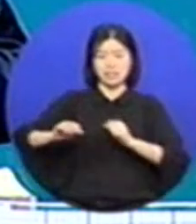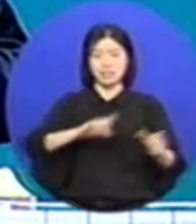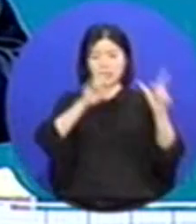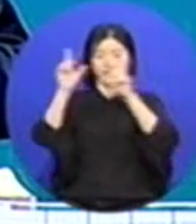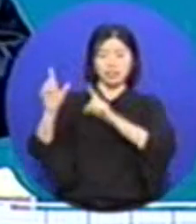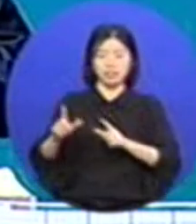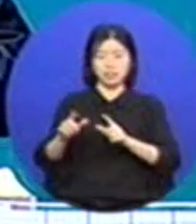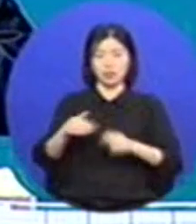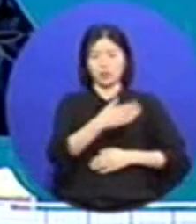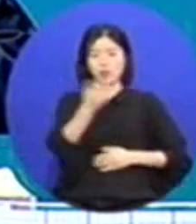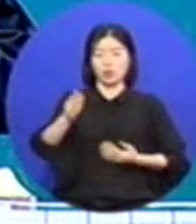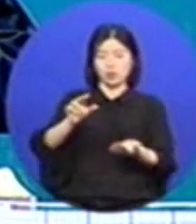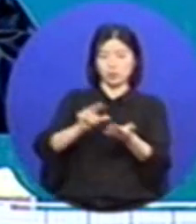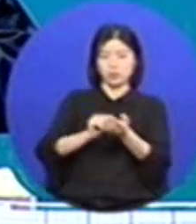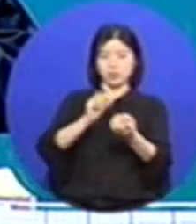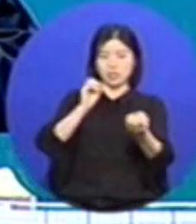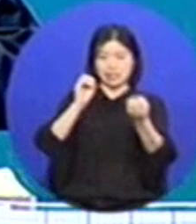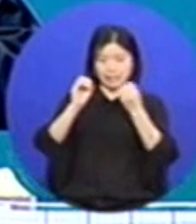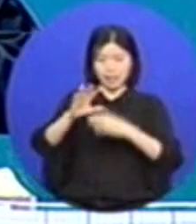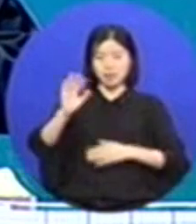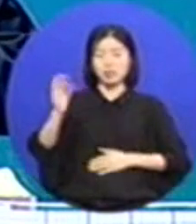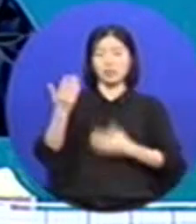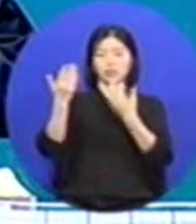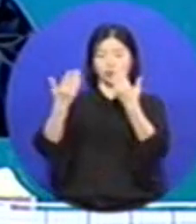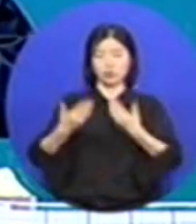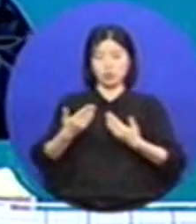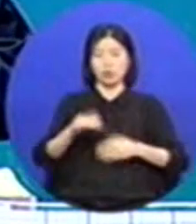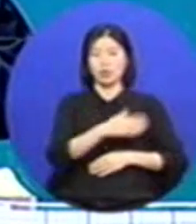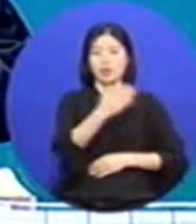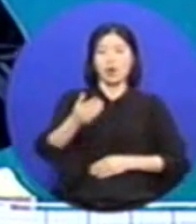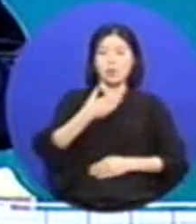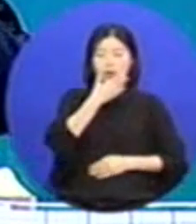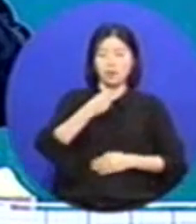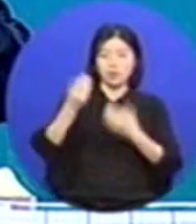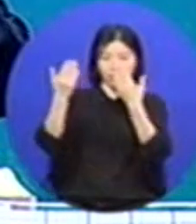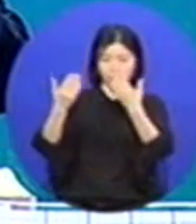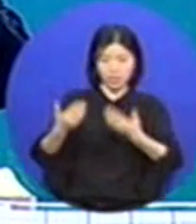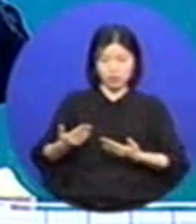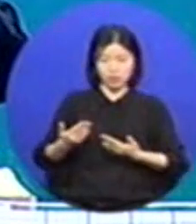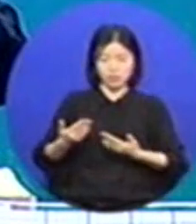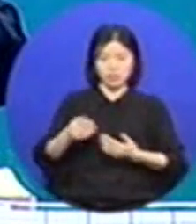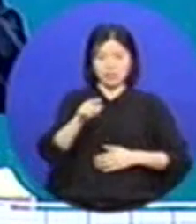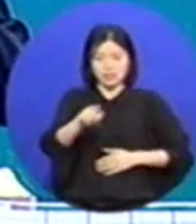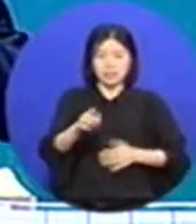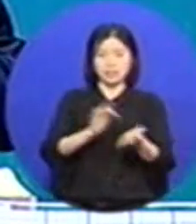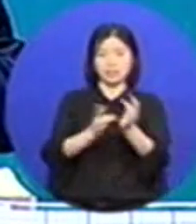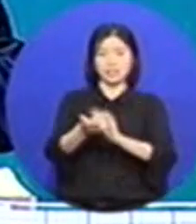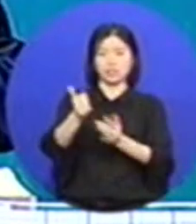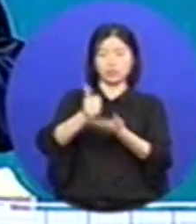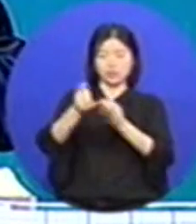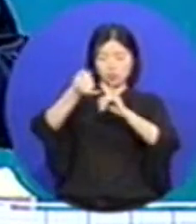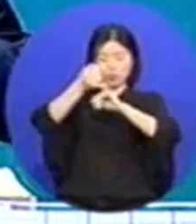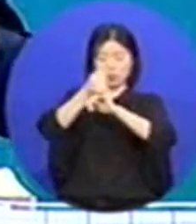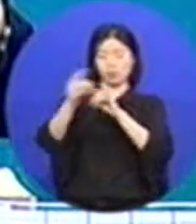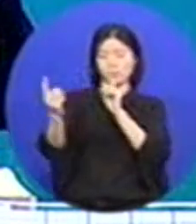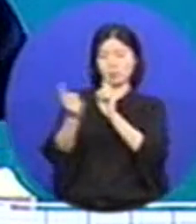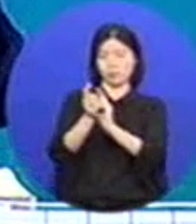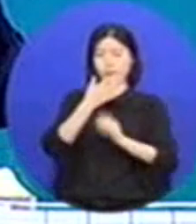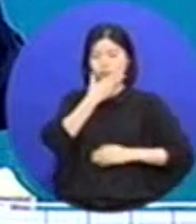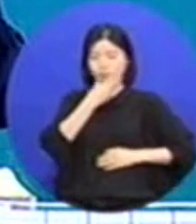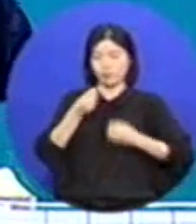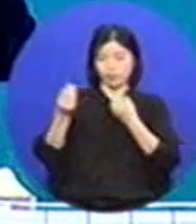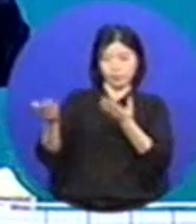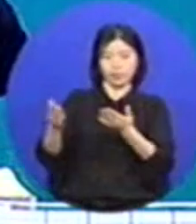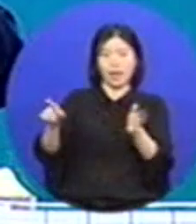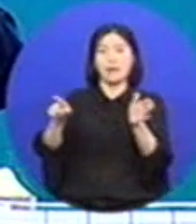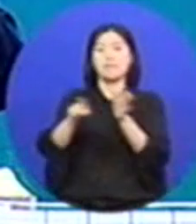문제의 답이 되어주시고 여러분을 행복하게 하시는 그 예수님을 꼭 만나게 되길 축복합니다 미 드시면